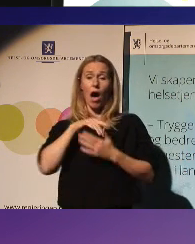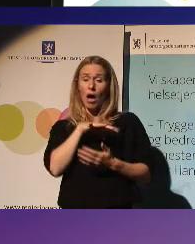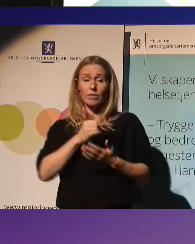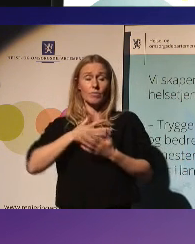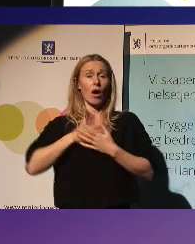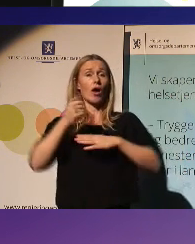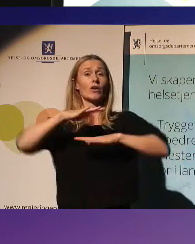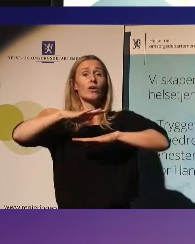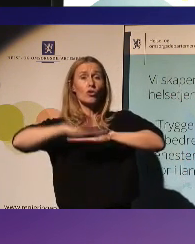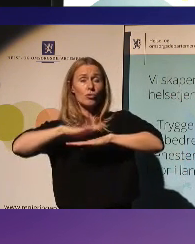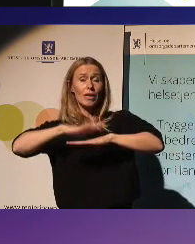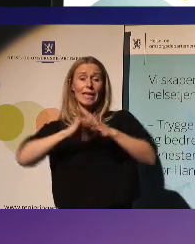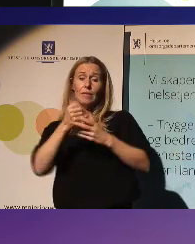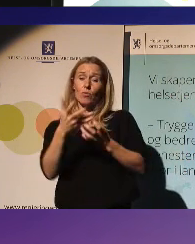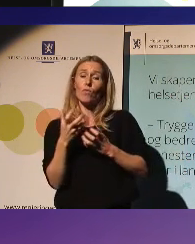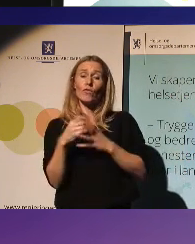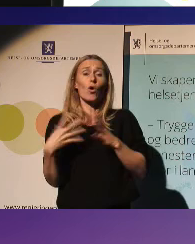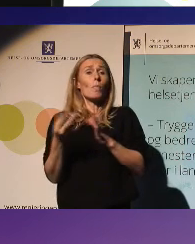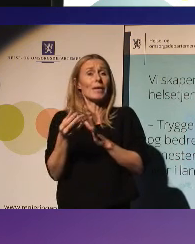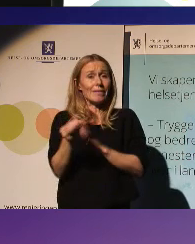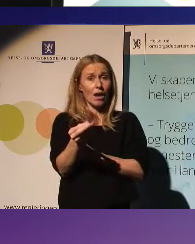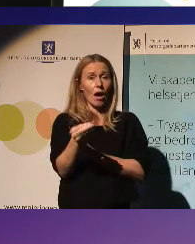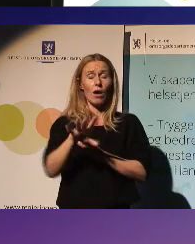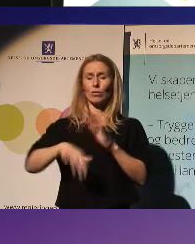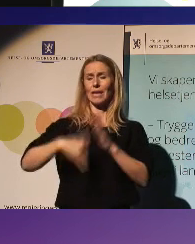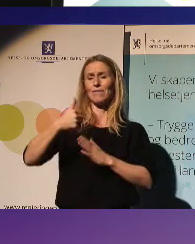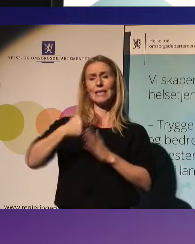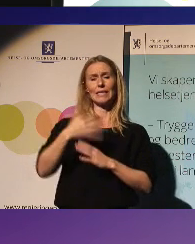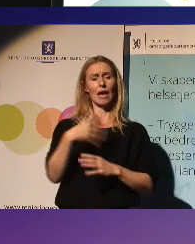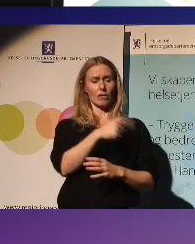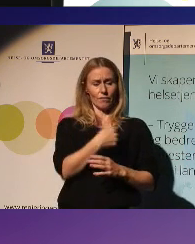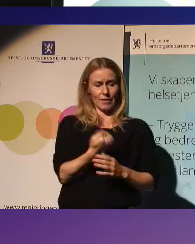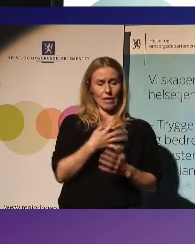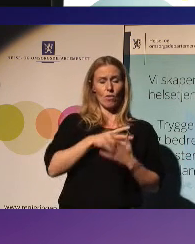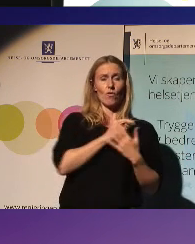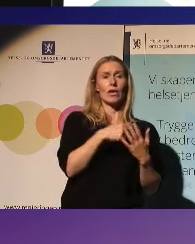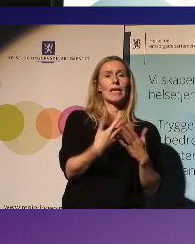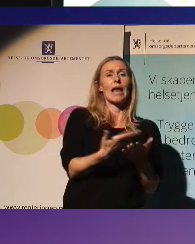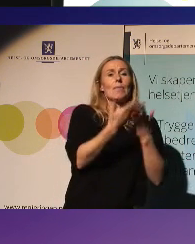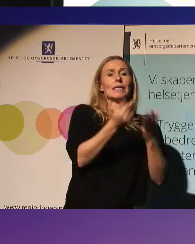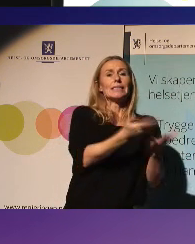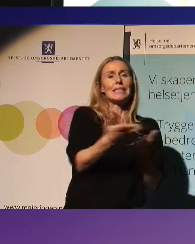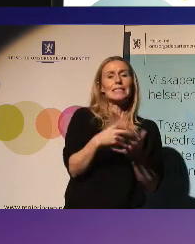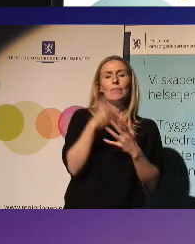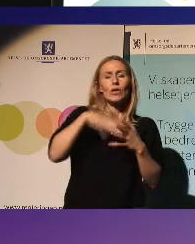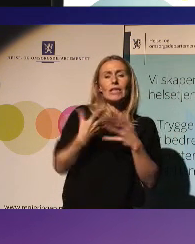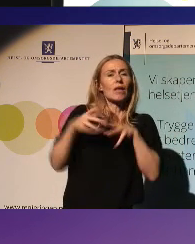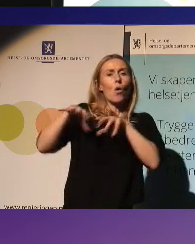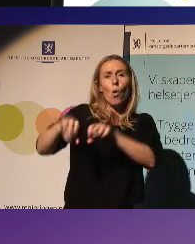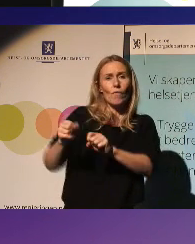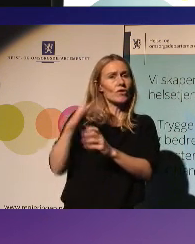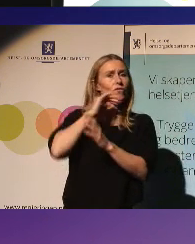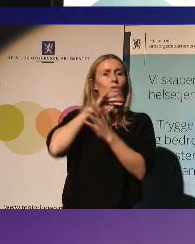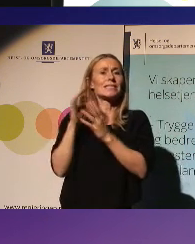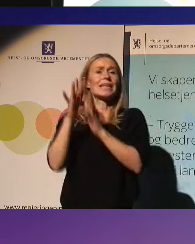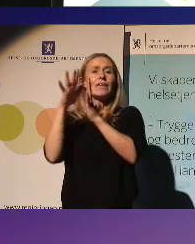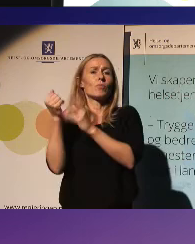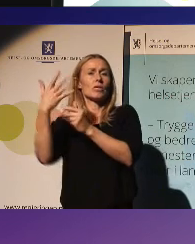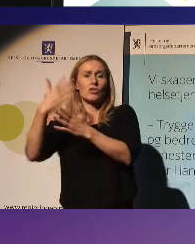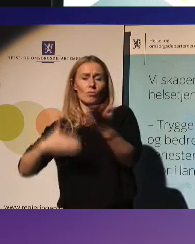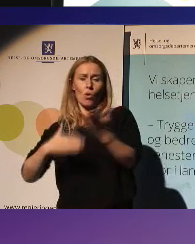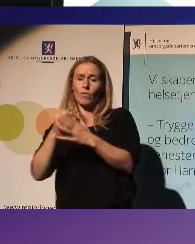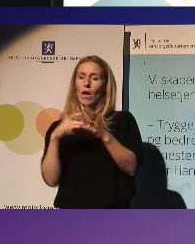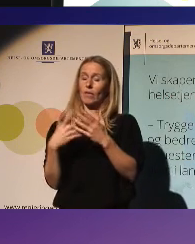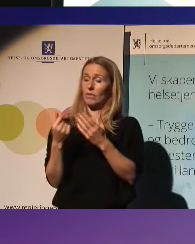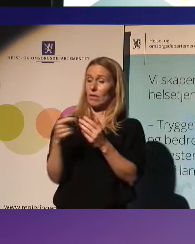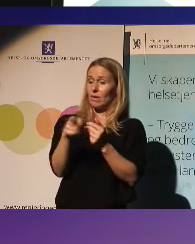bidra i en eller annen form. Og da er det veldig viktig at vi med våre hjelpetjenester ikke tar over folks liv på en sånn måte at vi fratar den